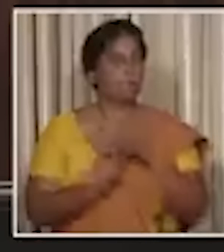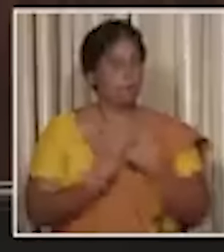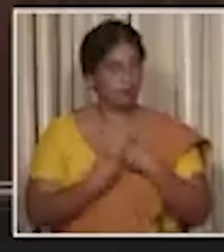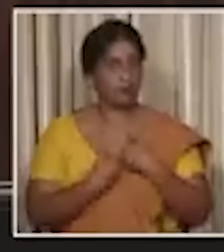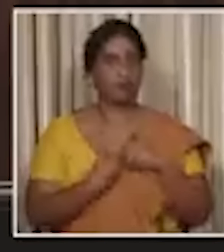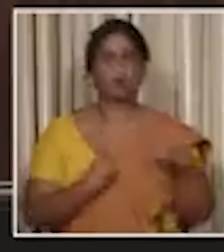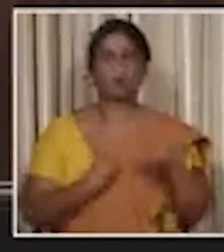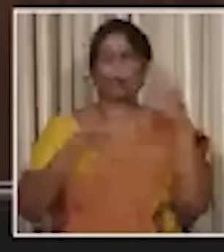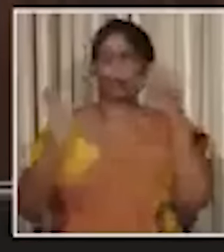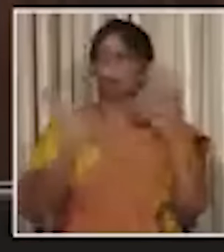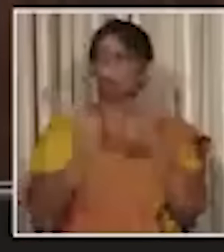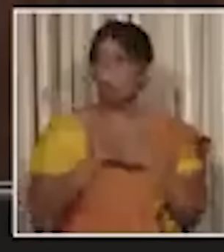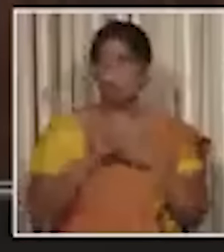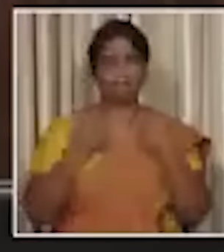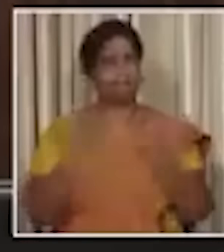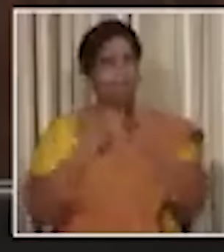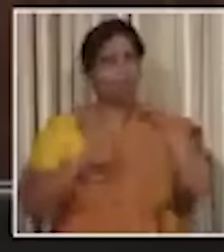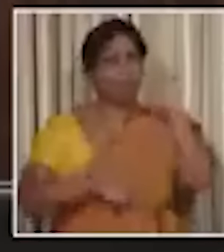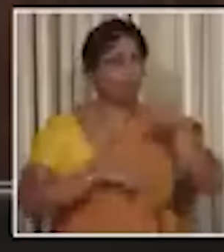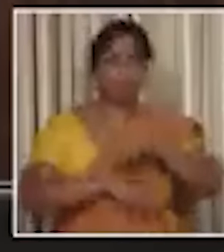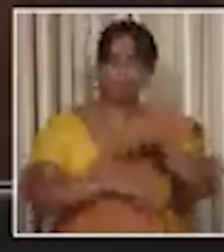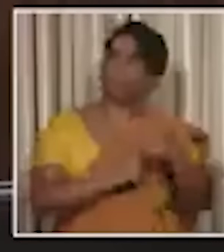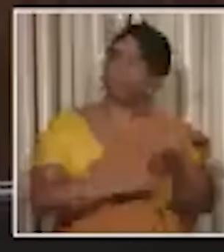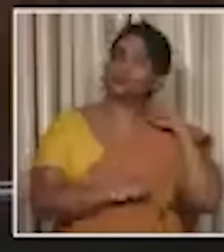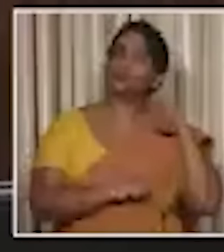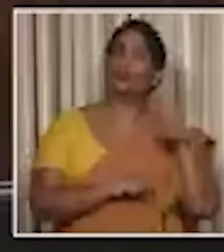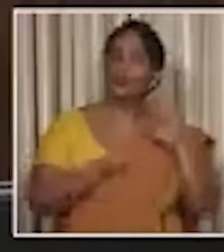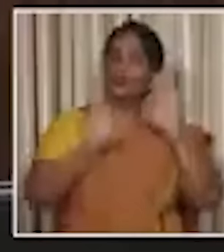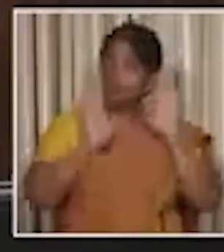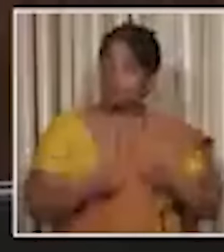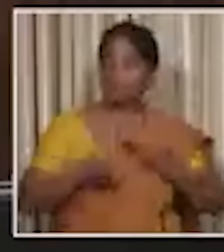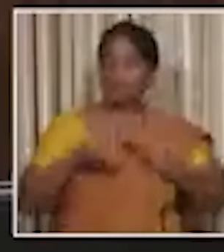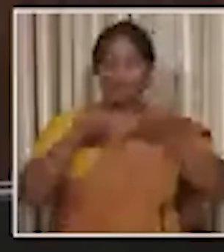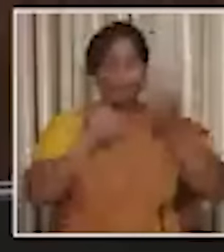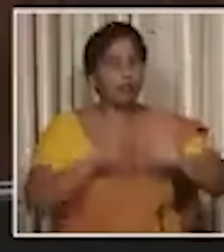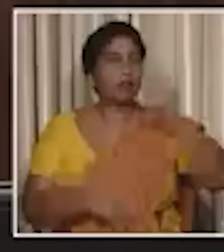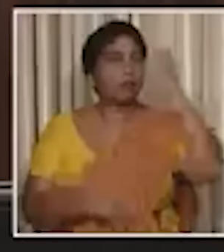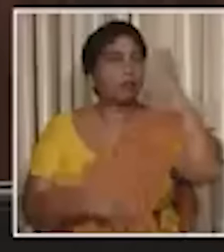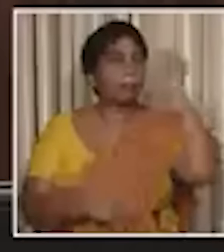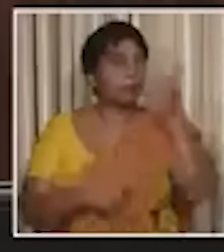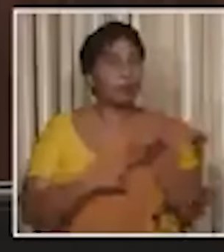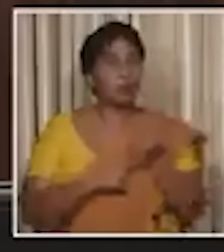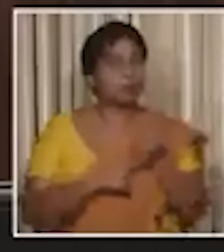பிரஜைகளை மாற்றாமல் அரசியல் மட்டத்தில் மாத்திரம் மாற்றங்களை கொண்டு வந்து நாங்கள் இந்த வெற்றியை